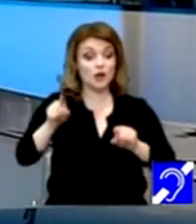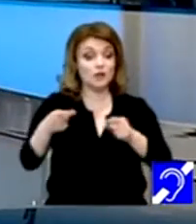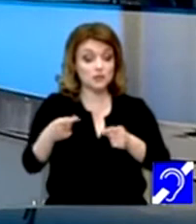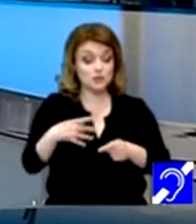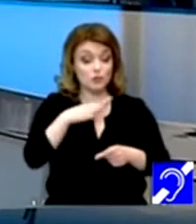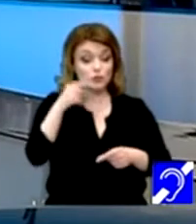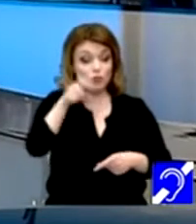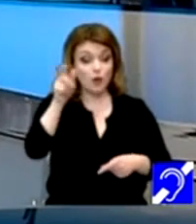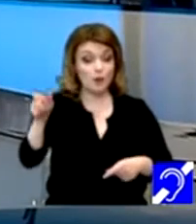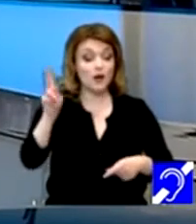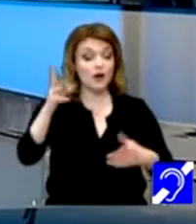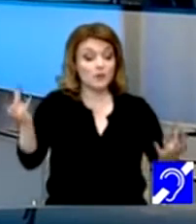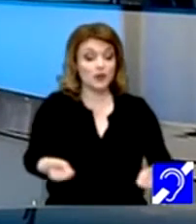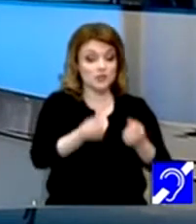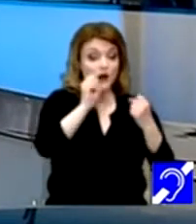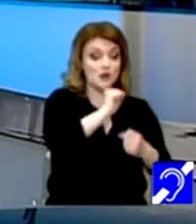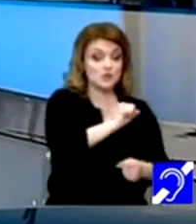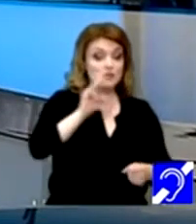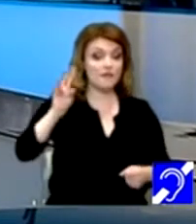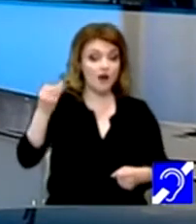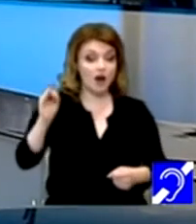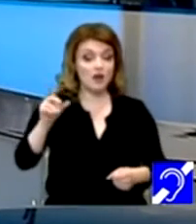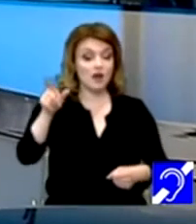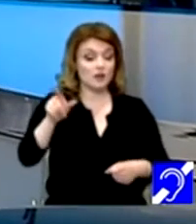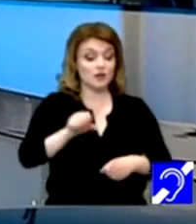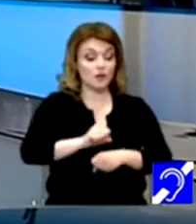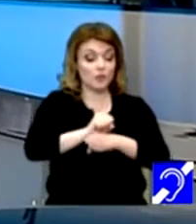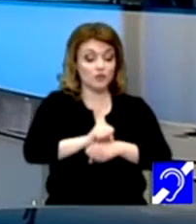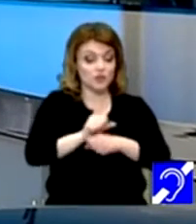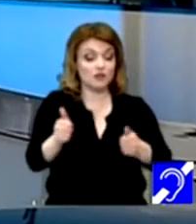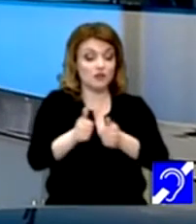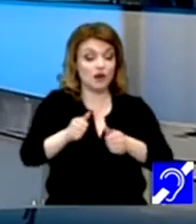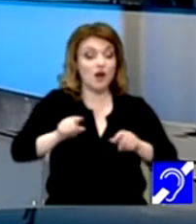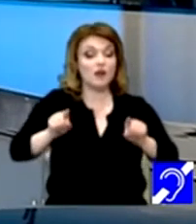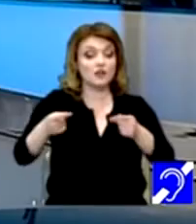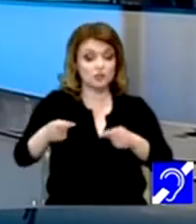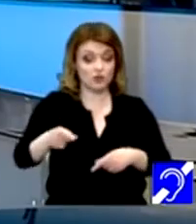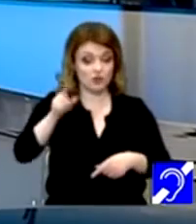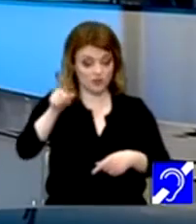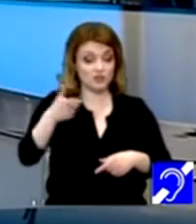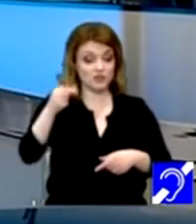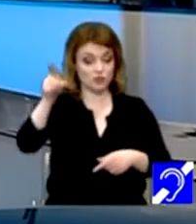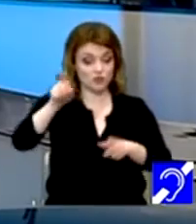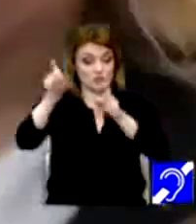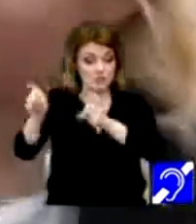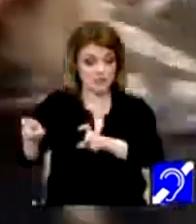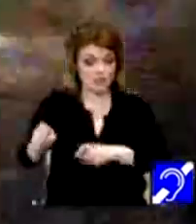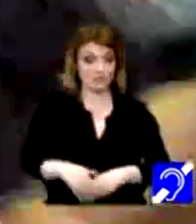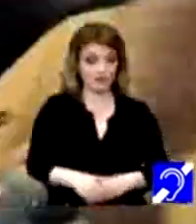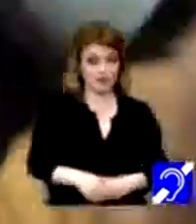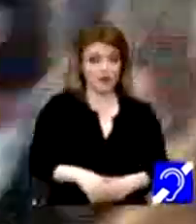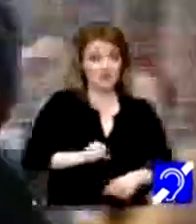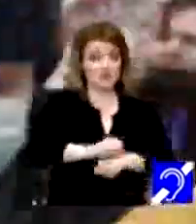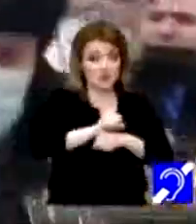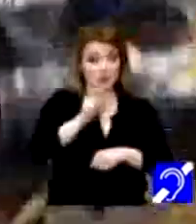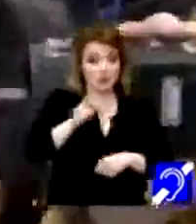mai mulți susținători ai opozantului Alexei Navalny, care protestau în fața închisorii unde este încarcerat disidentul. Demonstrația a